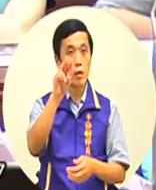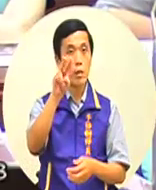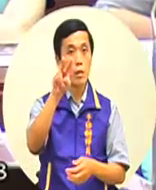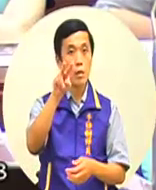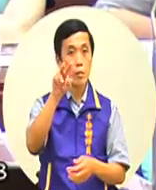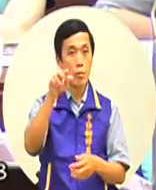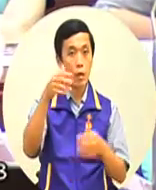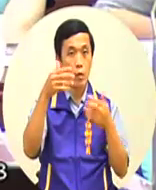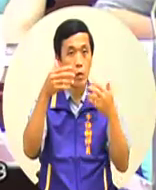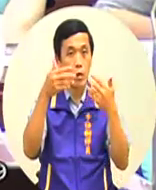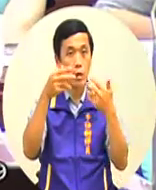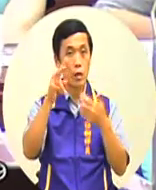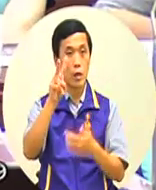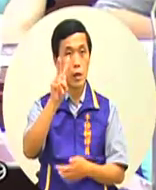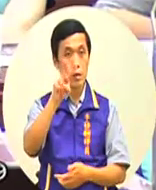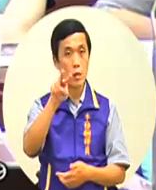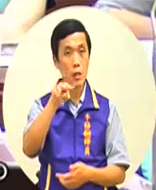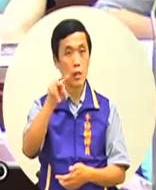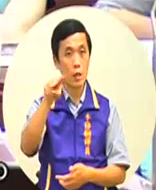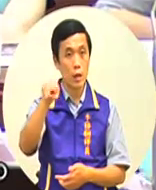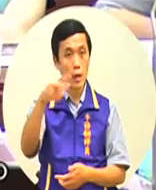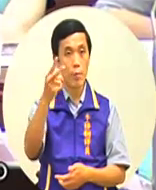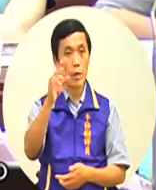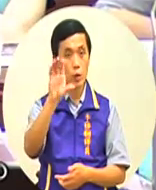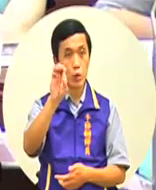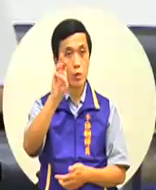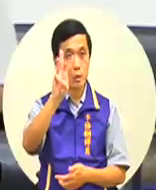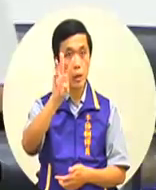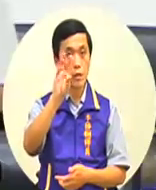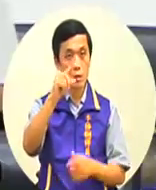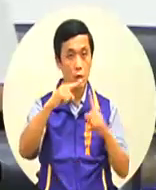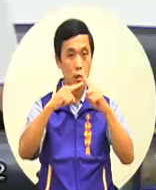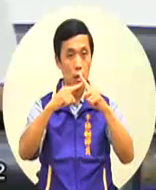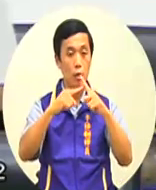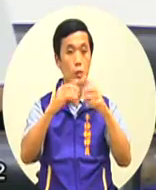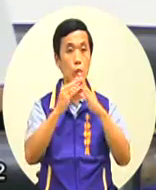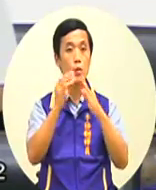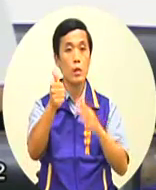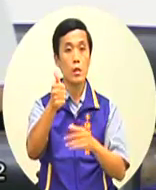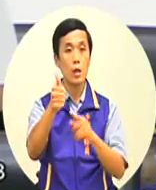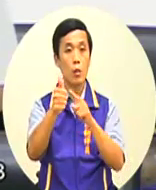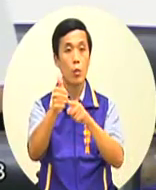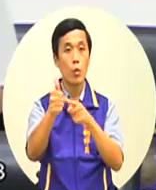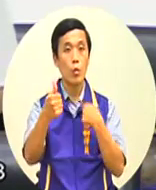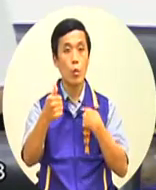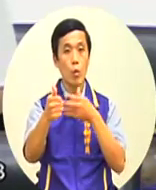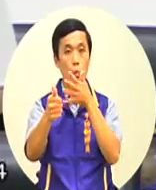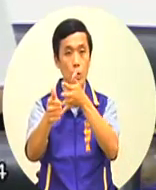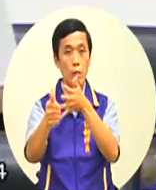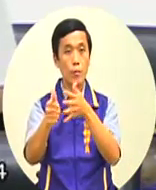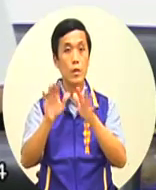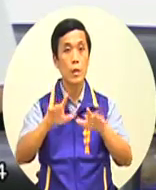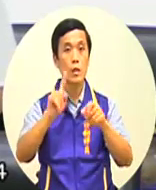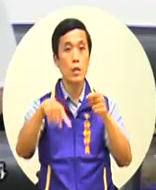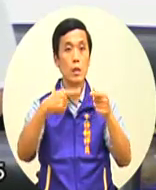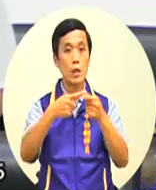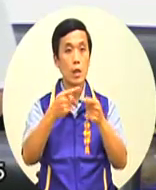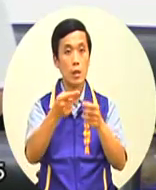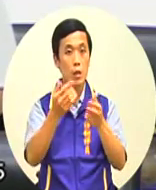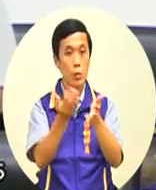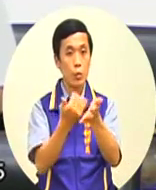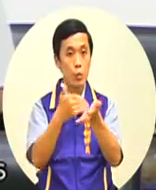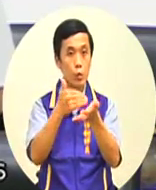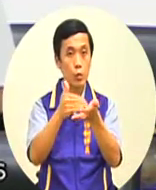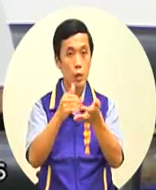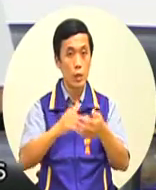82,993人。 好，局长，我请教您一下哦，以今年实际预算编列的